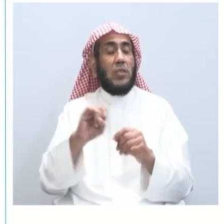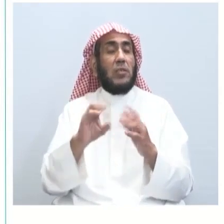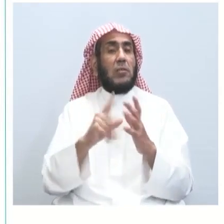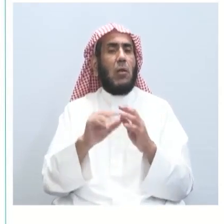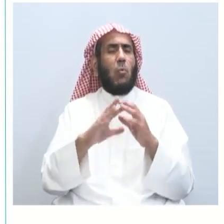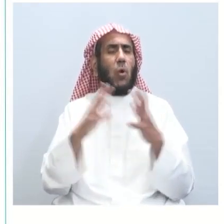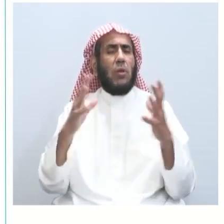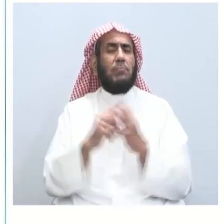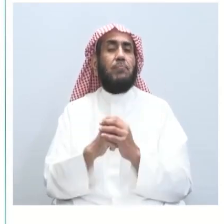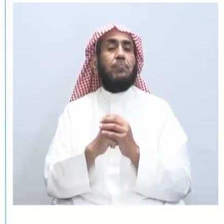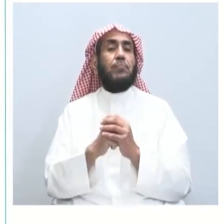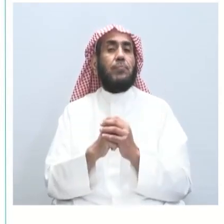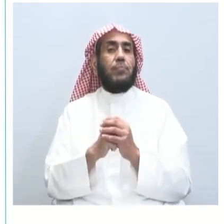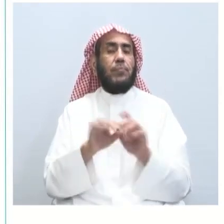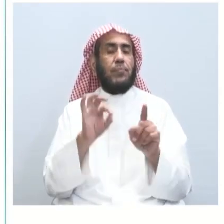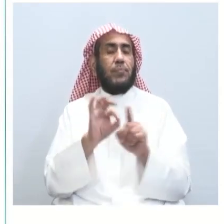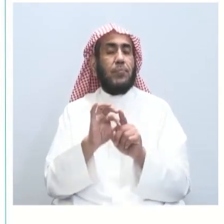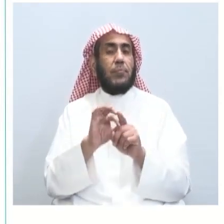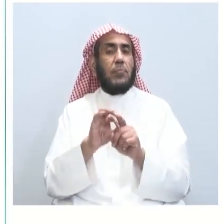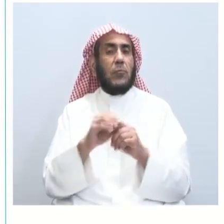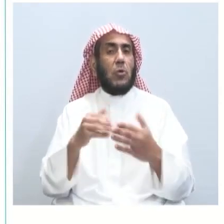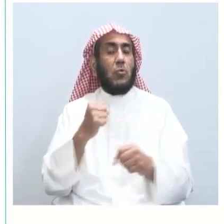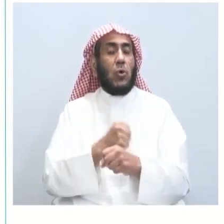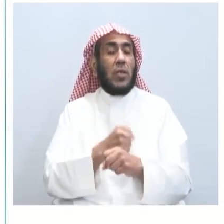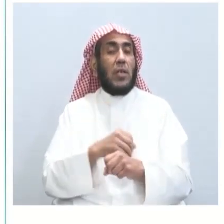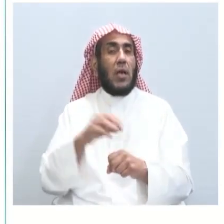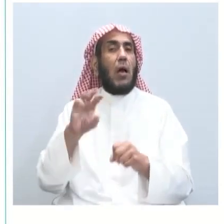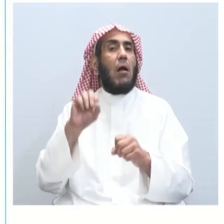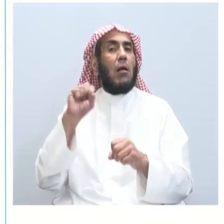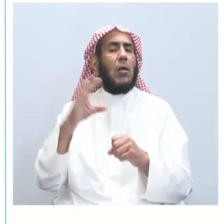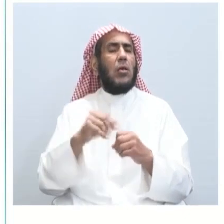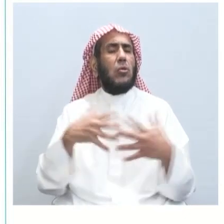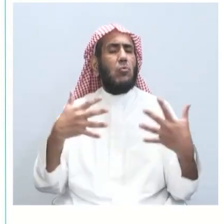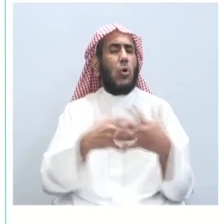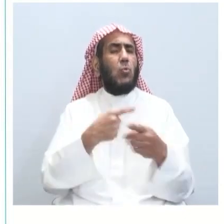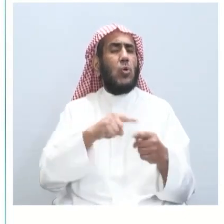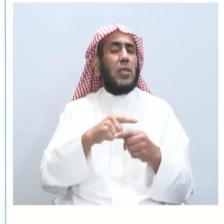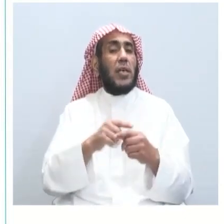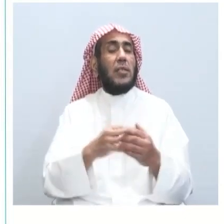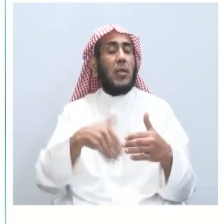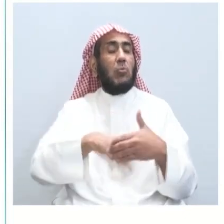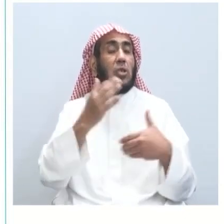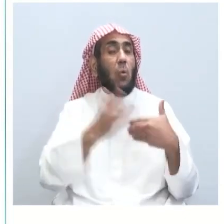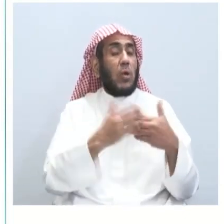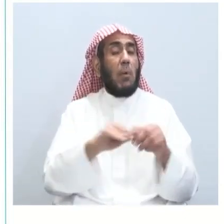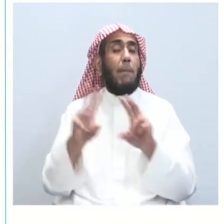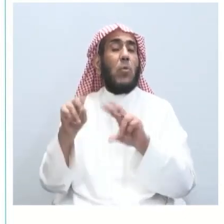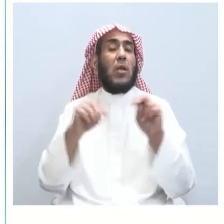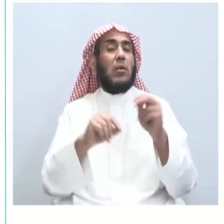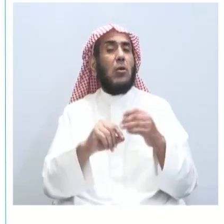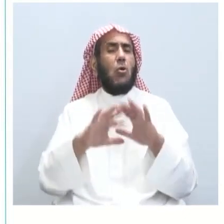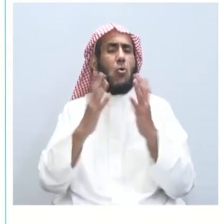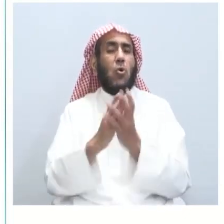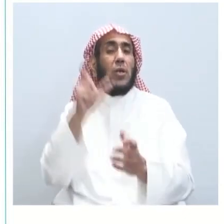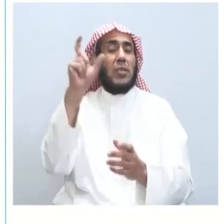المؤسسات الكثيره تؤدي هذه الخصائص المشتركه الى وجود حاجات لمنتج او خدمه مماثله كل